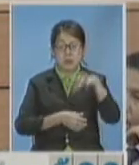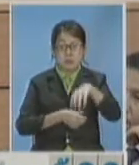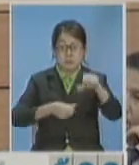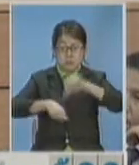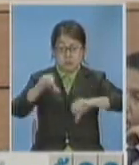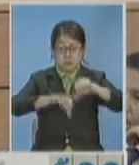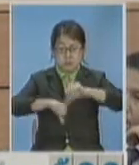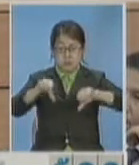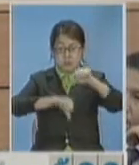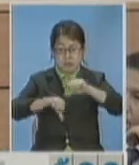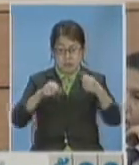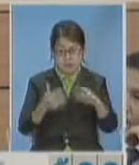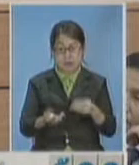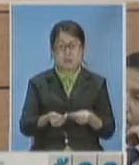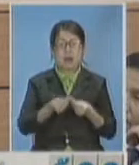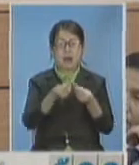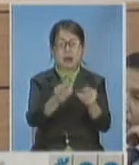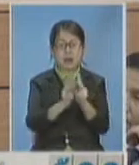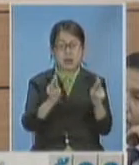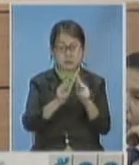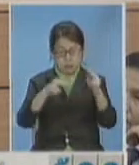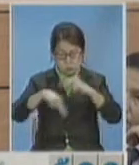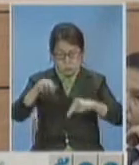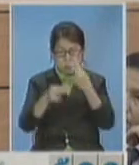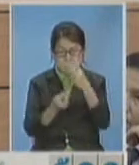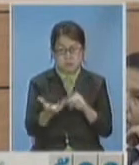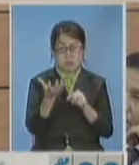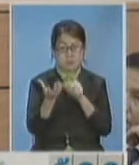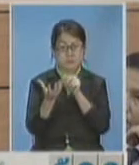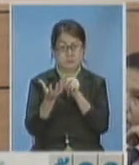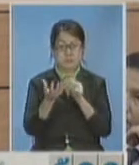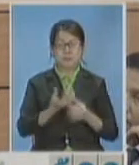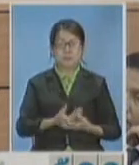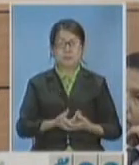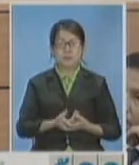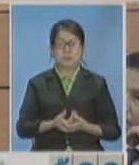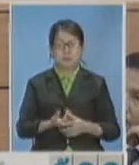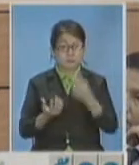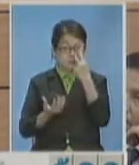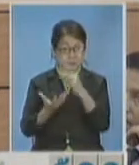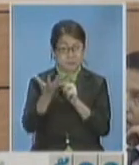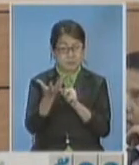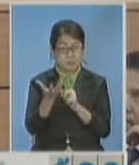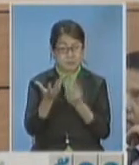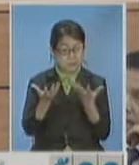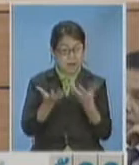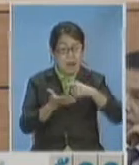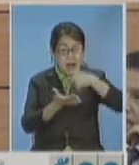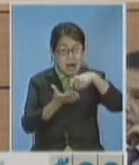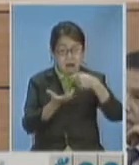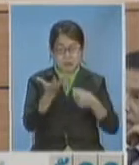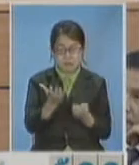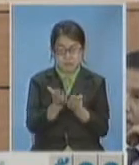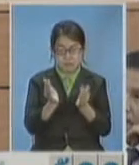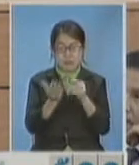าสตร์บริการนำมาให้กับกรรมาธิการท่านประธานครับสินค้าเหล่านี้ผมขออนุญาตให้ท่านประ